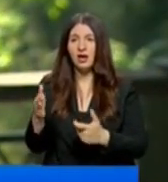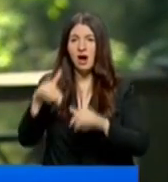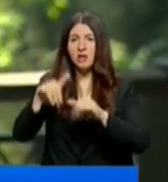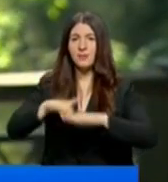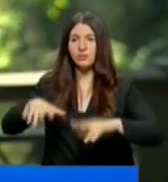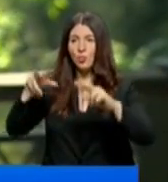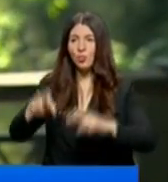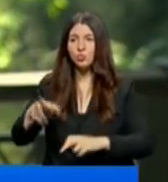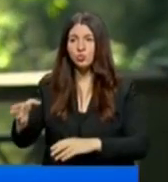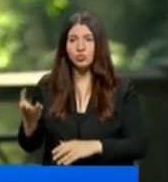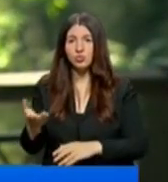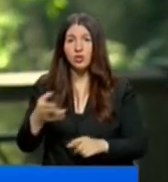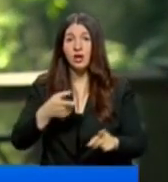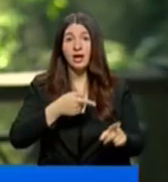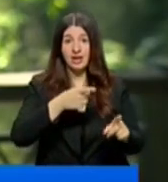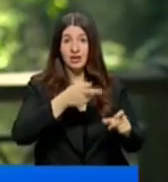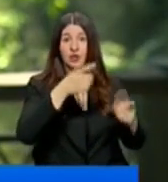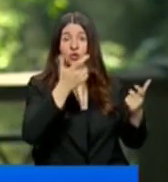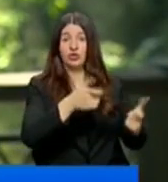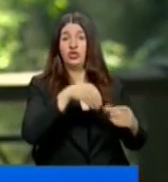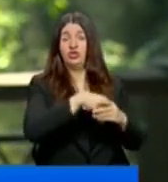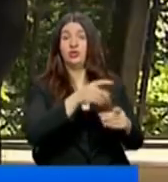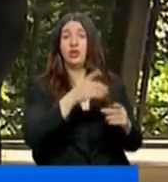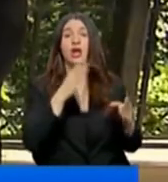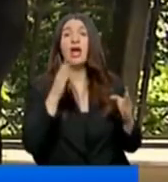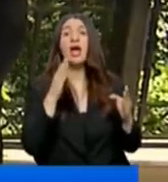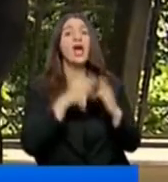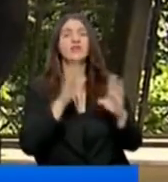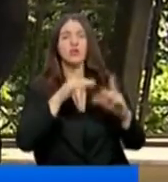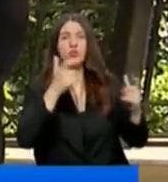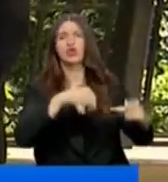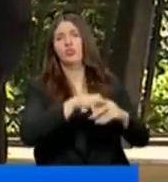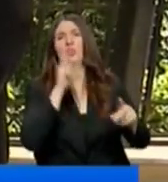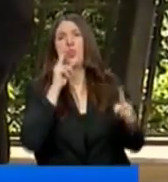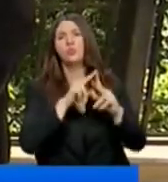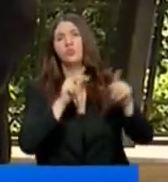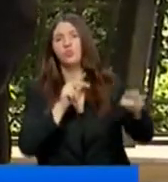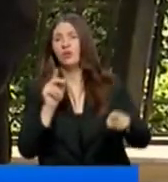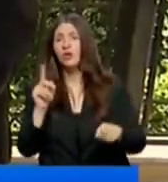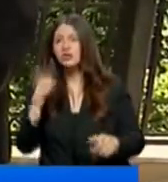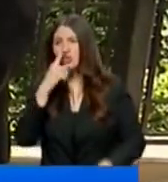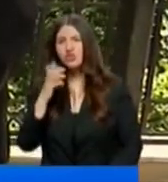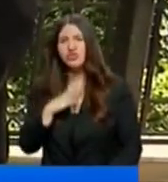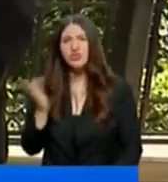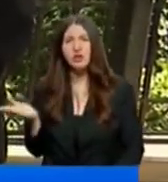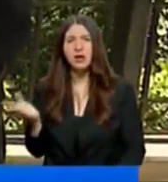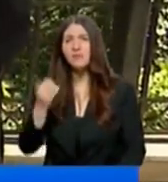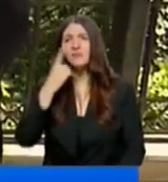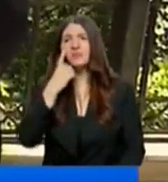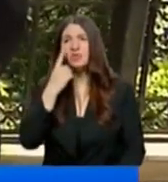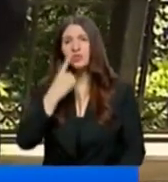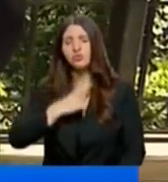aynı masada olduğunu. Külliyede. Külliyede aynı Erdoğan masada dedi ki olduğunu. Evde değil külliyede görüşüyorlar. Külliyede görüşüyorlar. Ne işin var? Bir